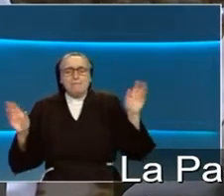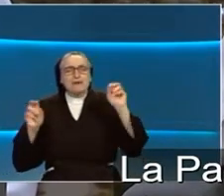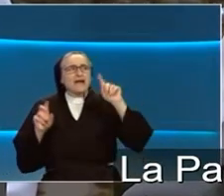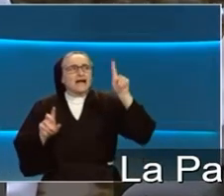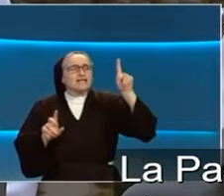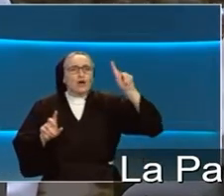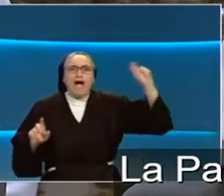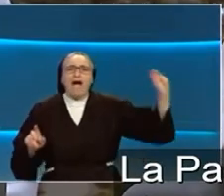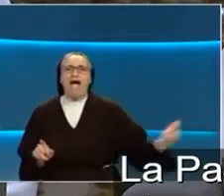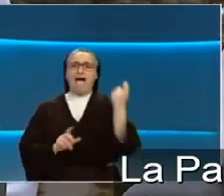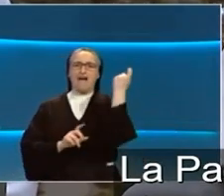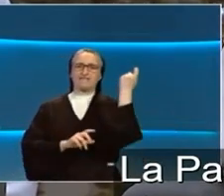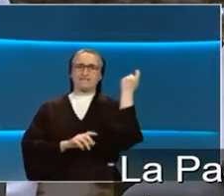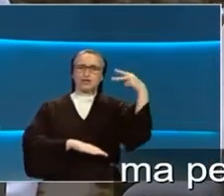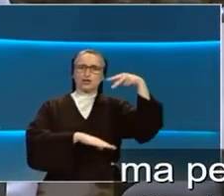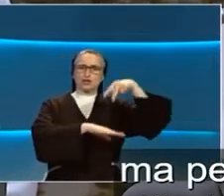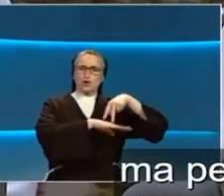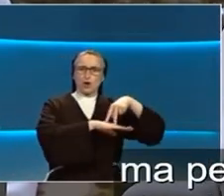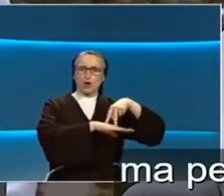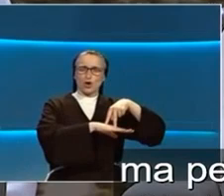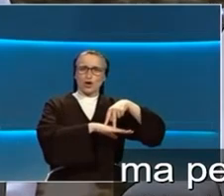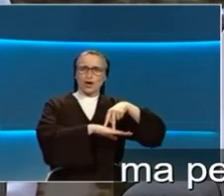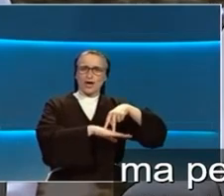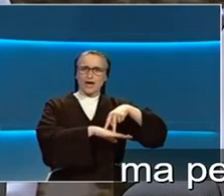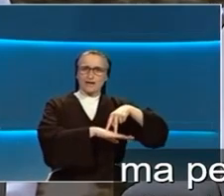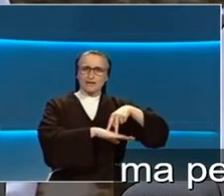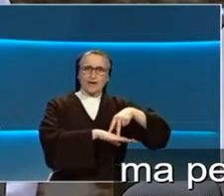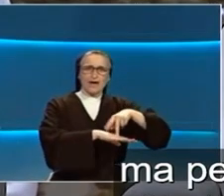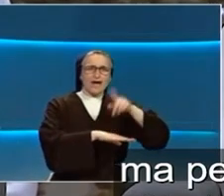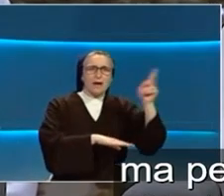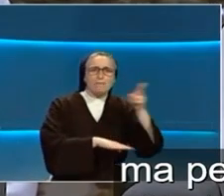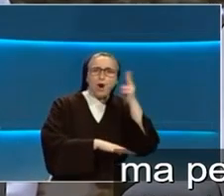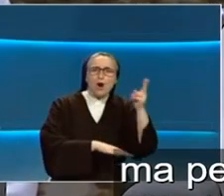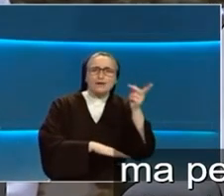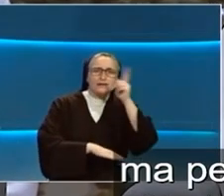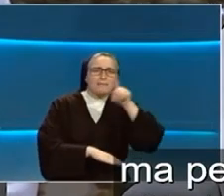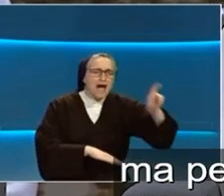악과 죽음에 대한 하느님의 놀라운 승리를